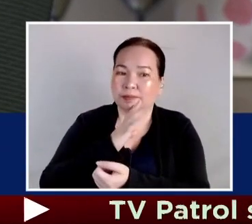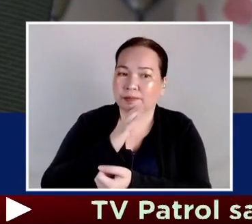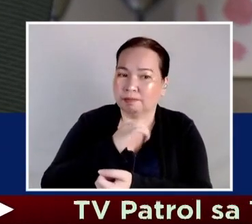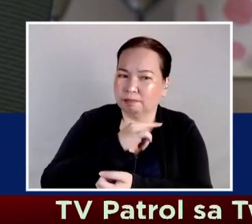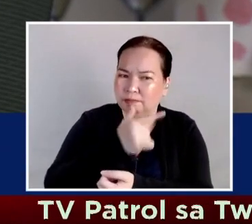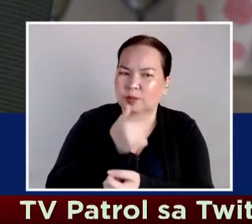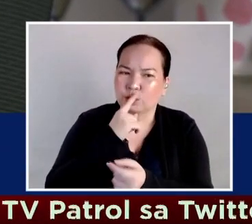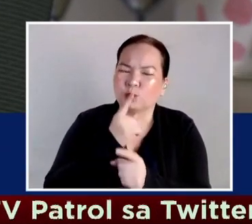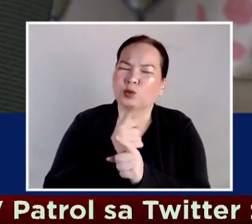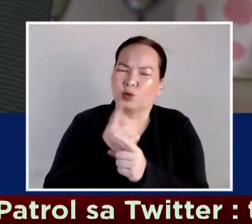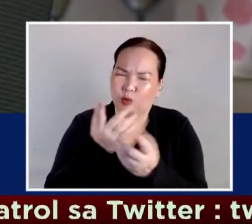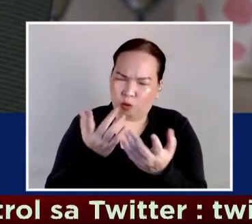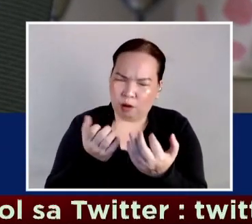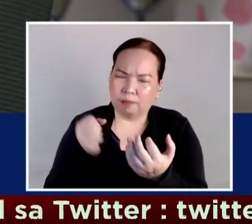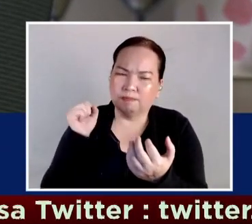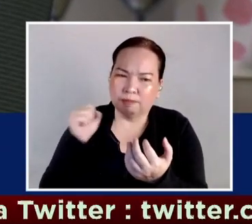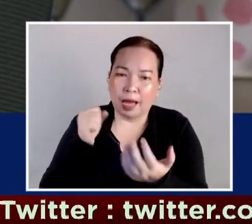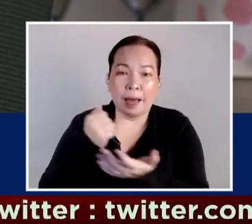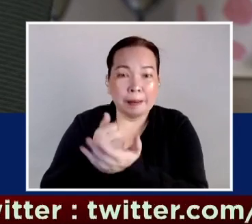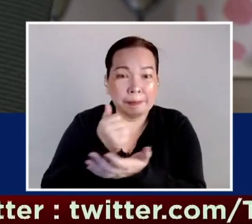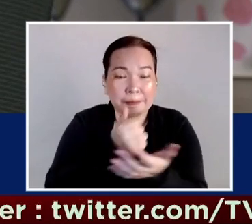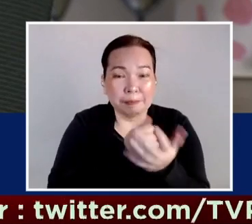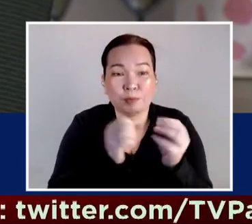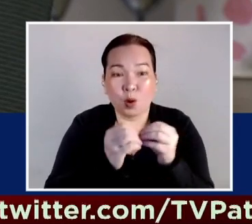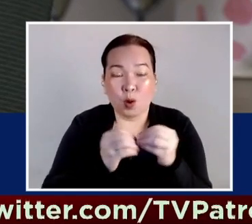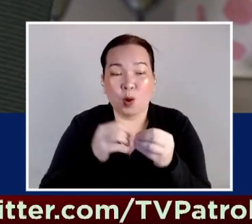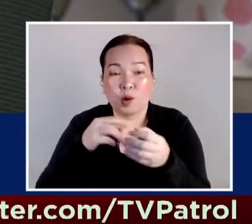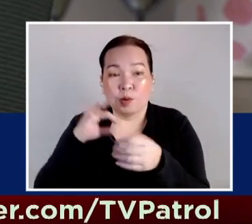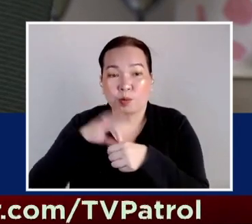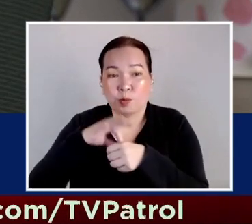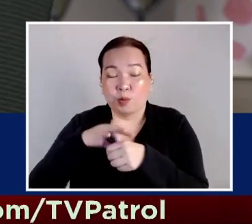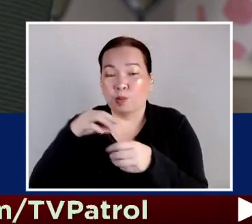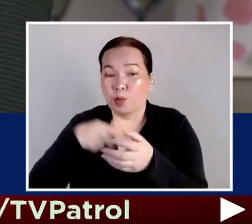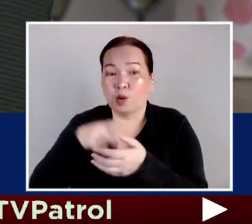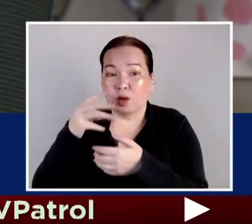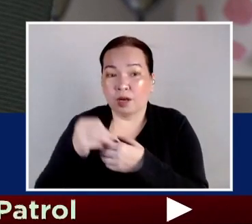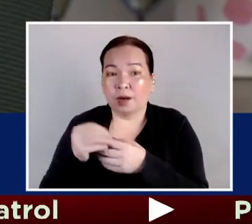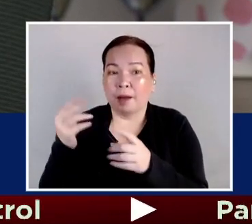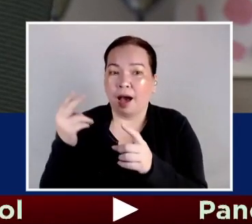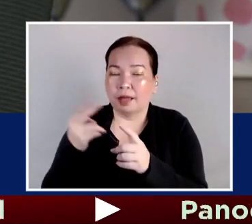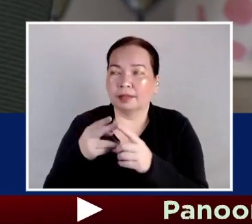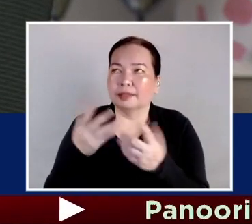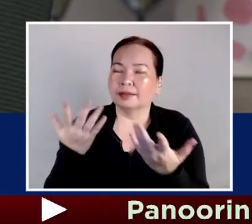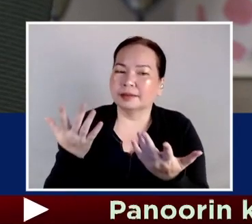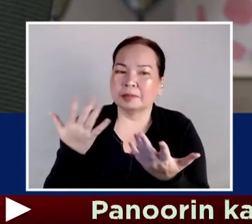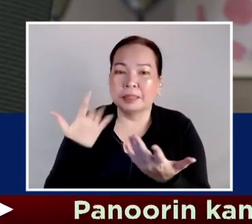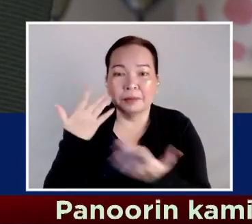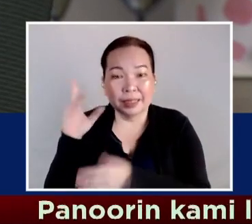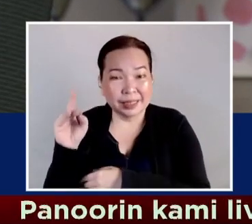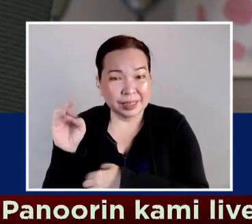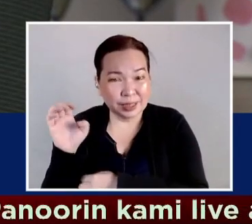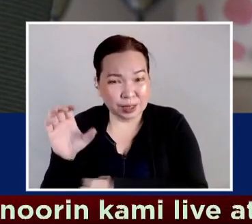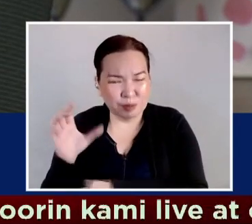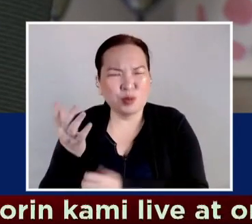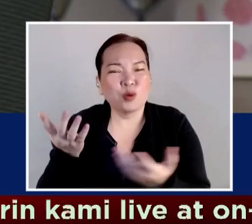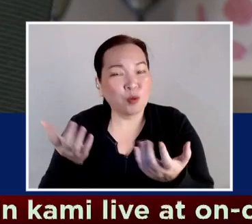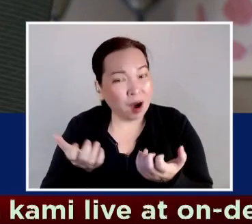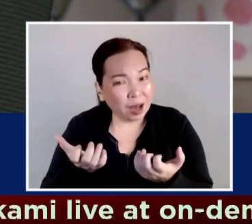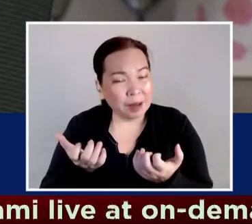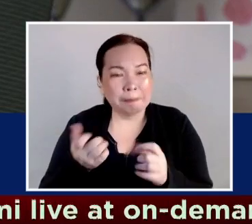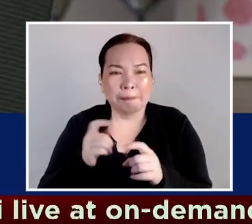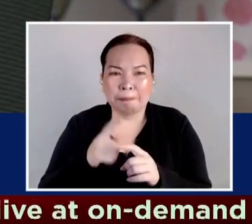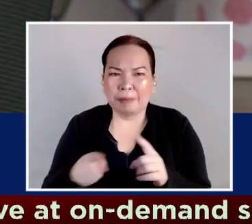to continue with the program na hanggang aabot pa, sana hanggang December po, no? But because of